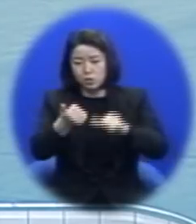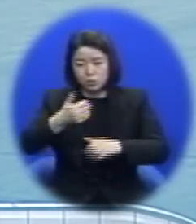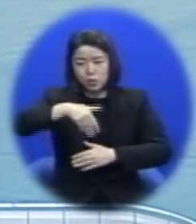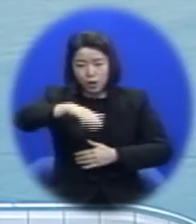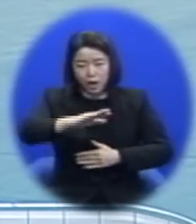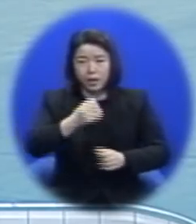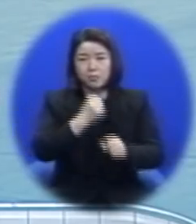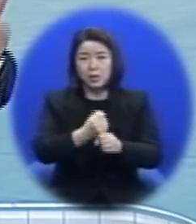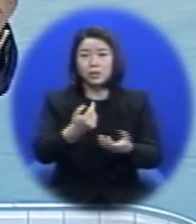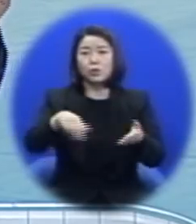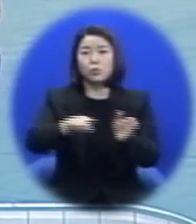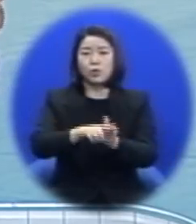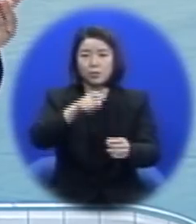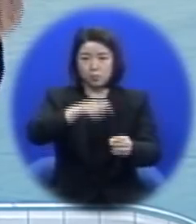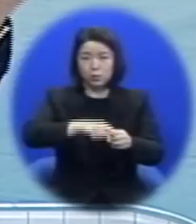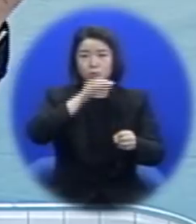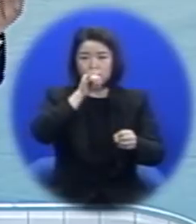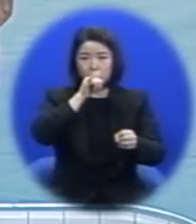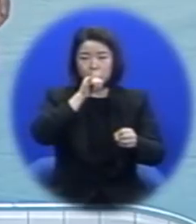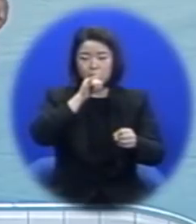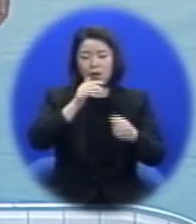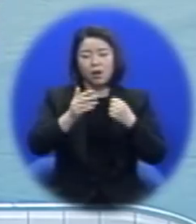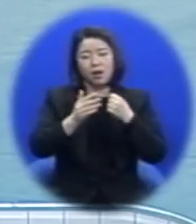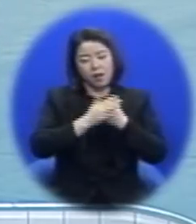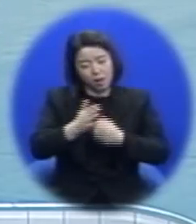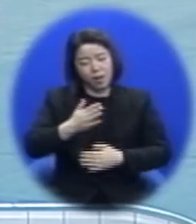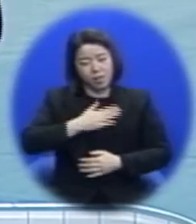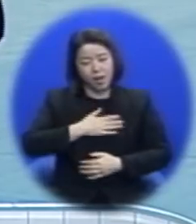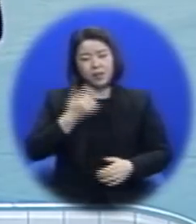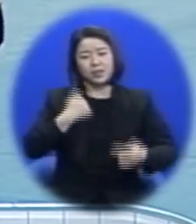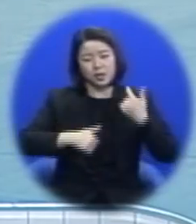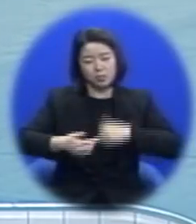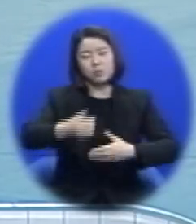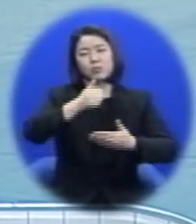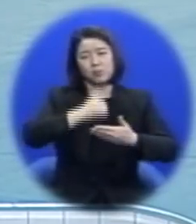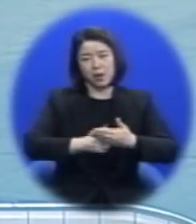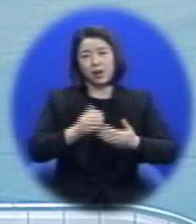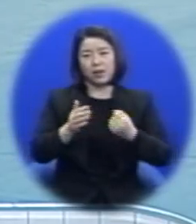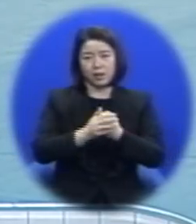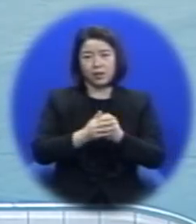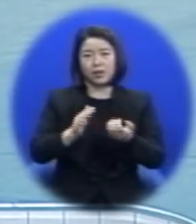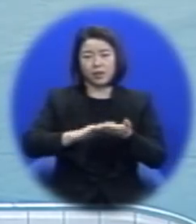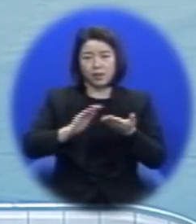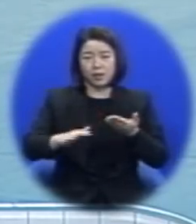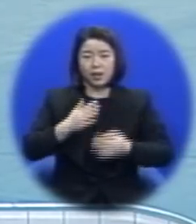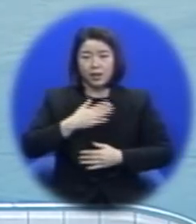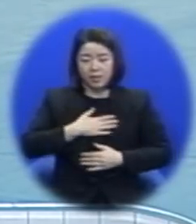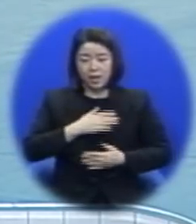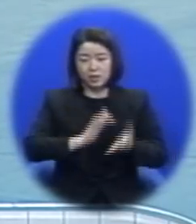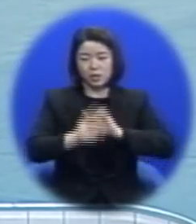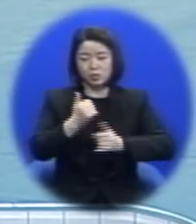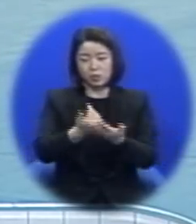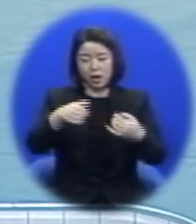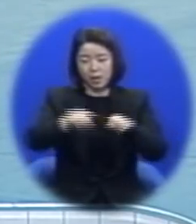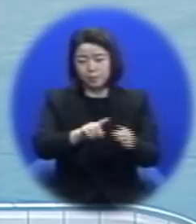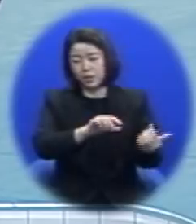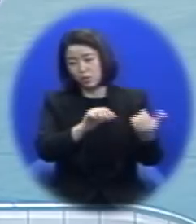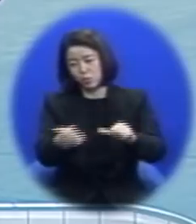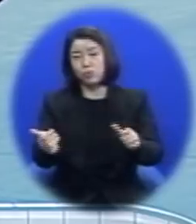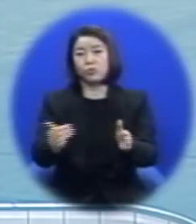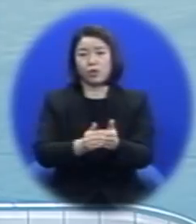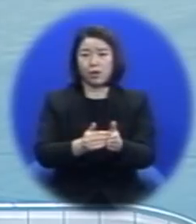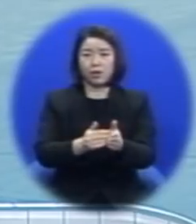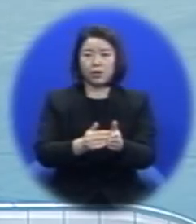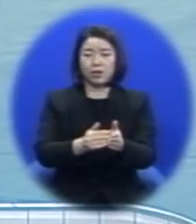것이니 제가 기쁨으로 받아들입니다. 저는 예수님과 함께 죽었습니다. 그리고 하나님께서 저를 부활의